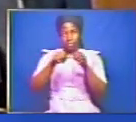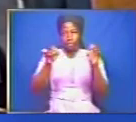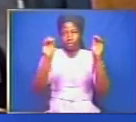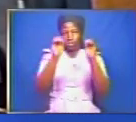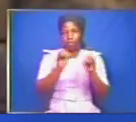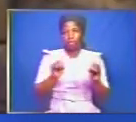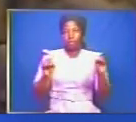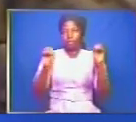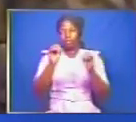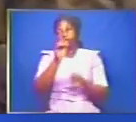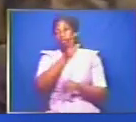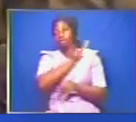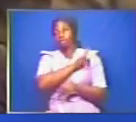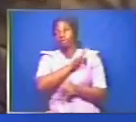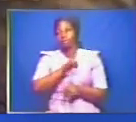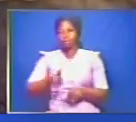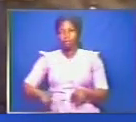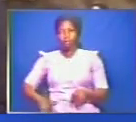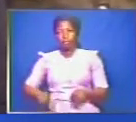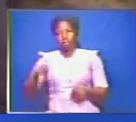tukumbuke, Bwana